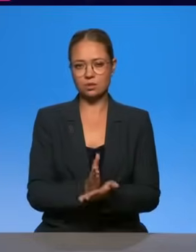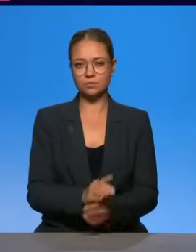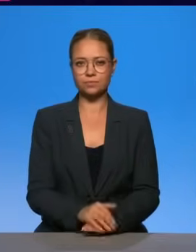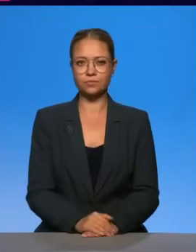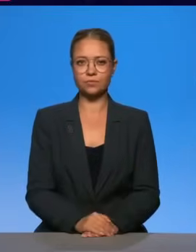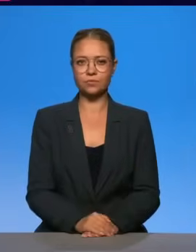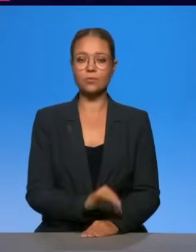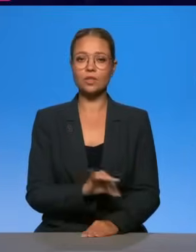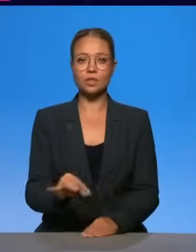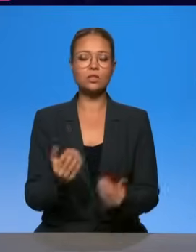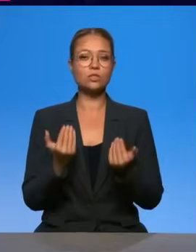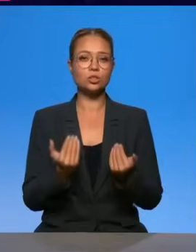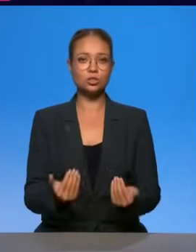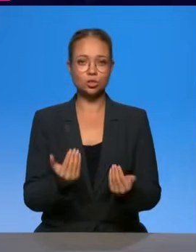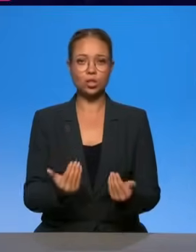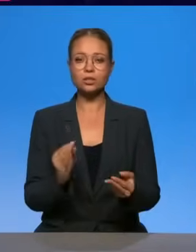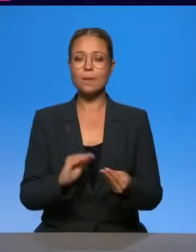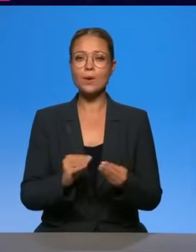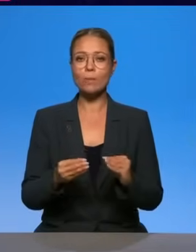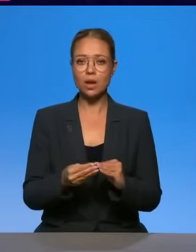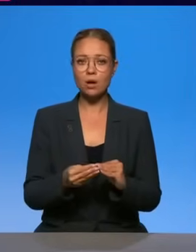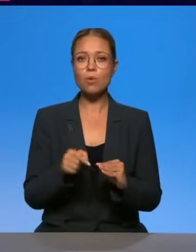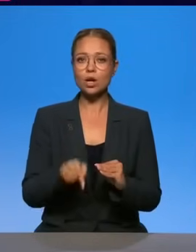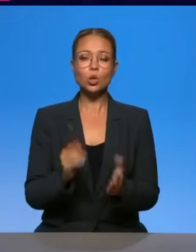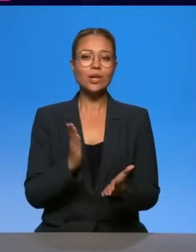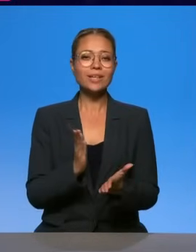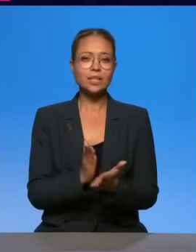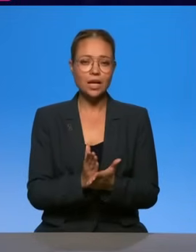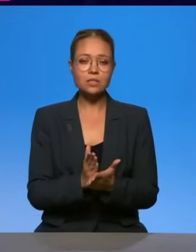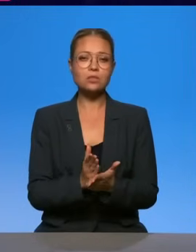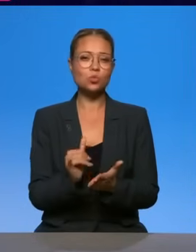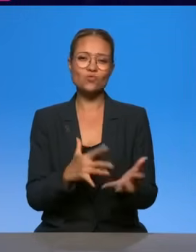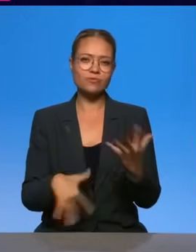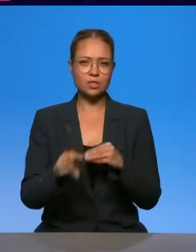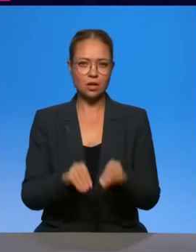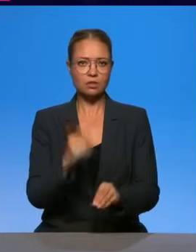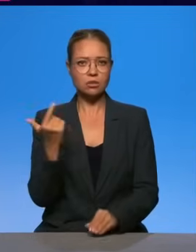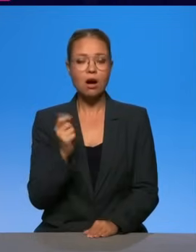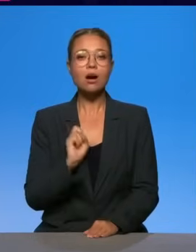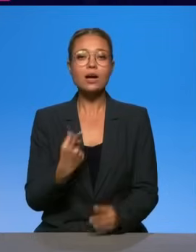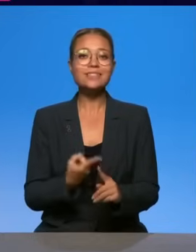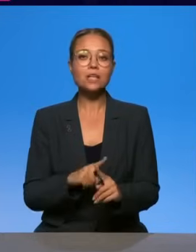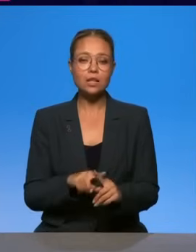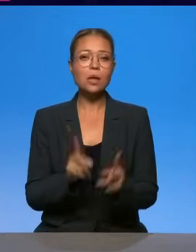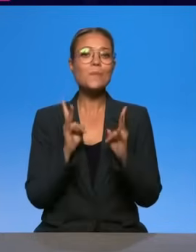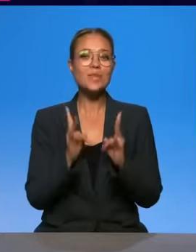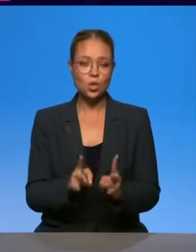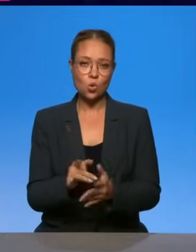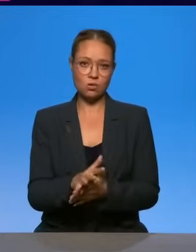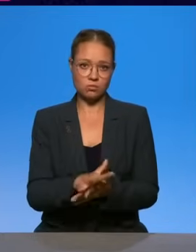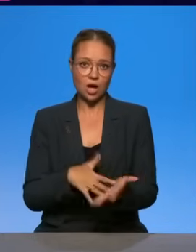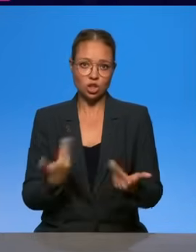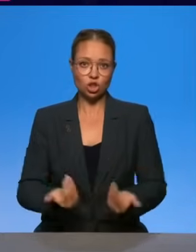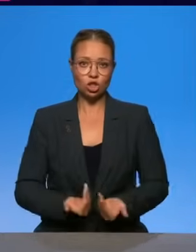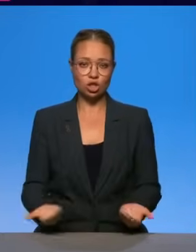в общем-то, в принципе, проблема, которая стоит перед всеми садоводами, как с этой напастью, скажем так, бороться дальше, как с этим жить. Дело в